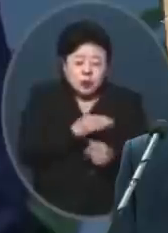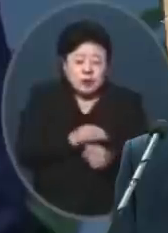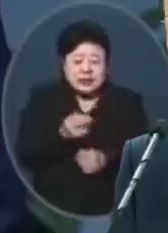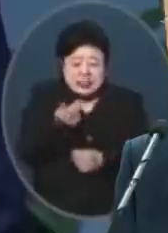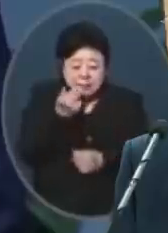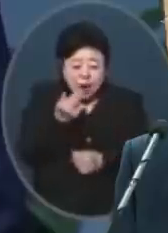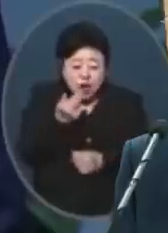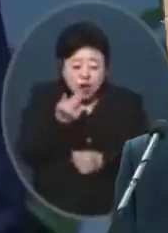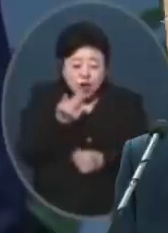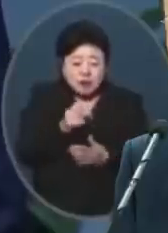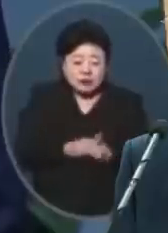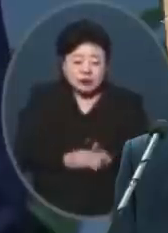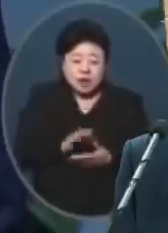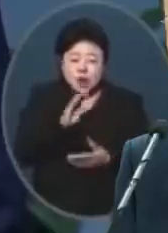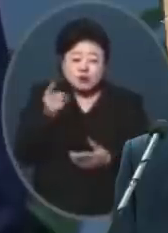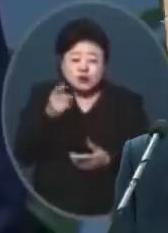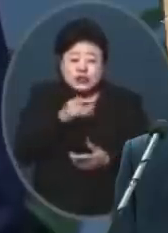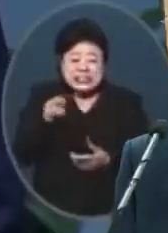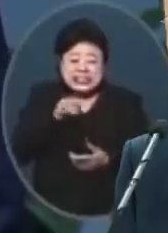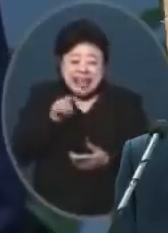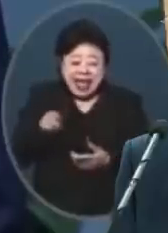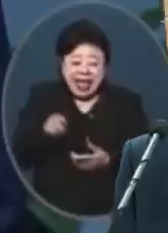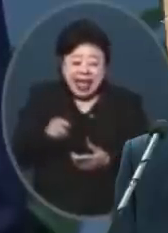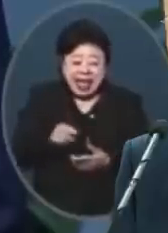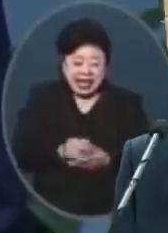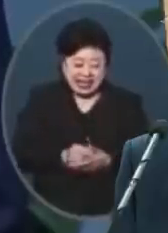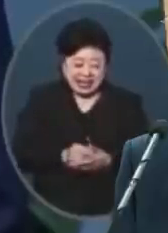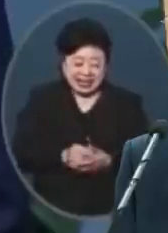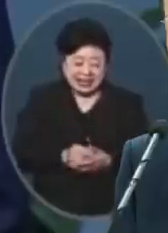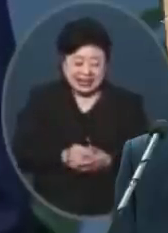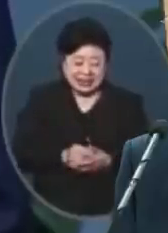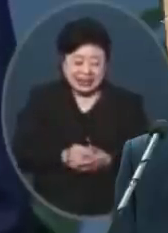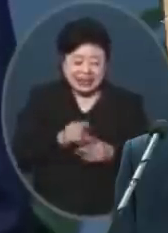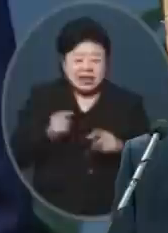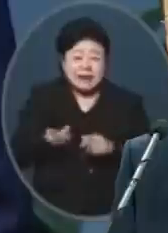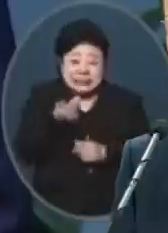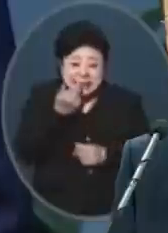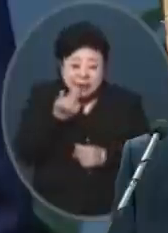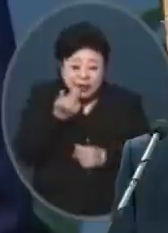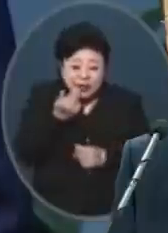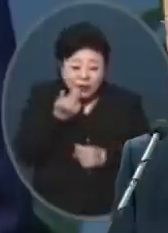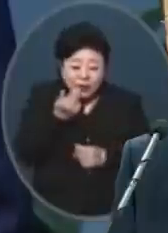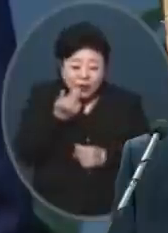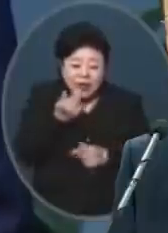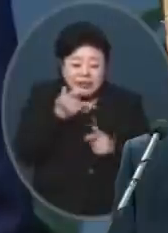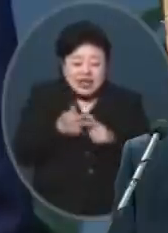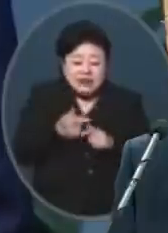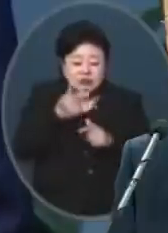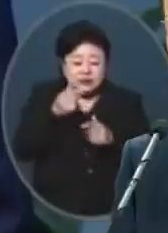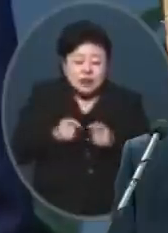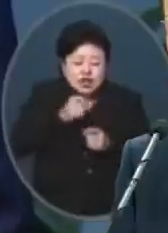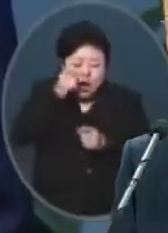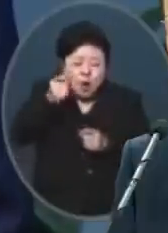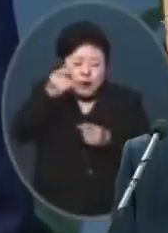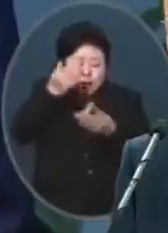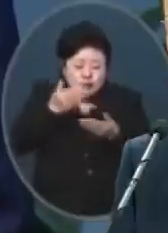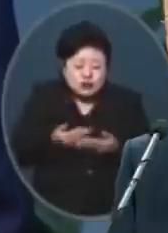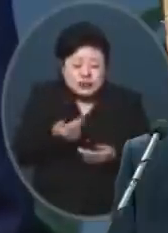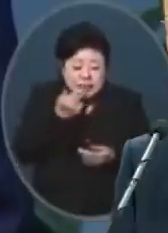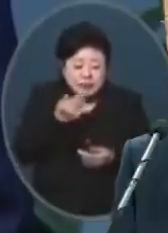육신의 생명을 가진 사람을 부수게 되면 그러나 영원한